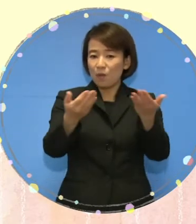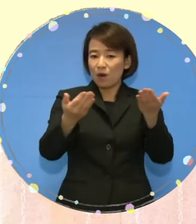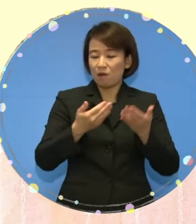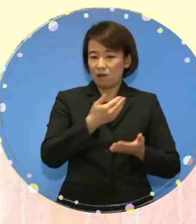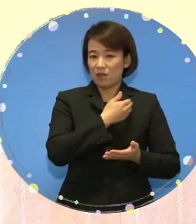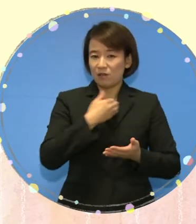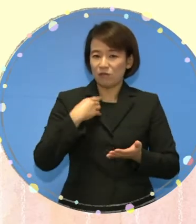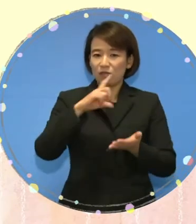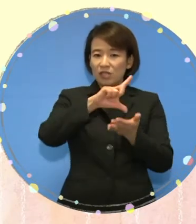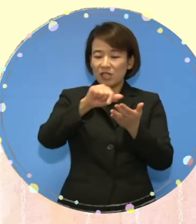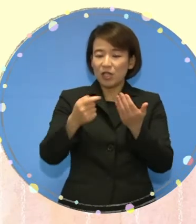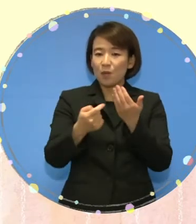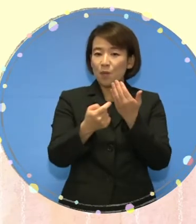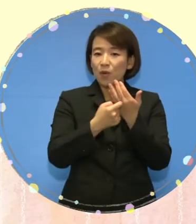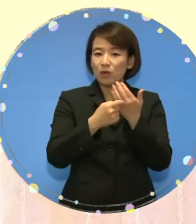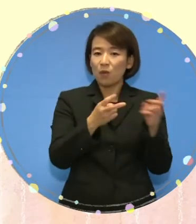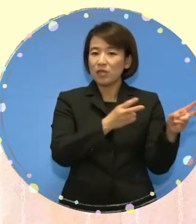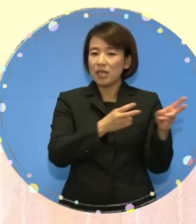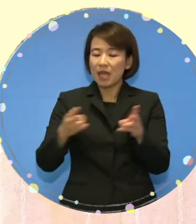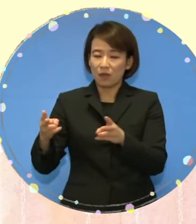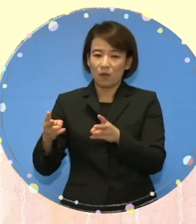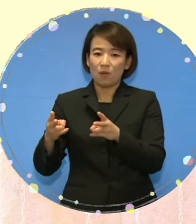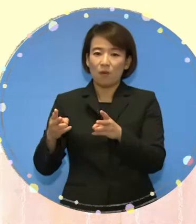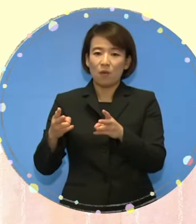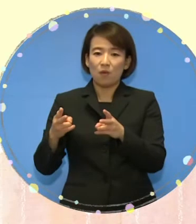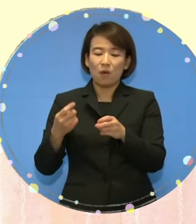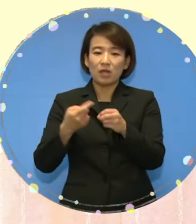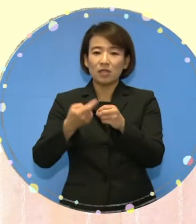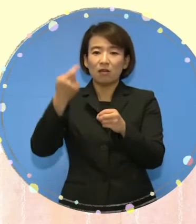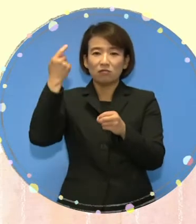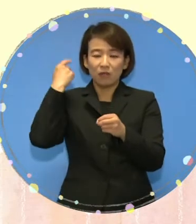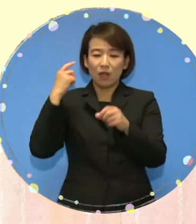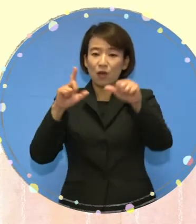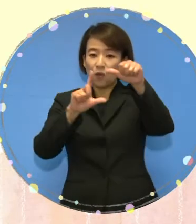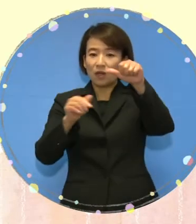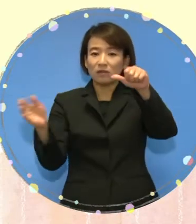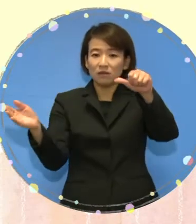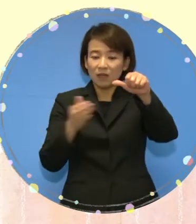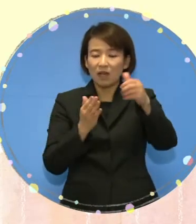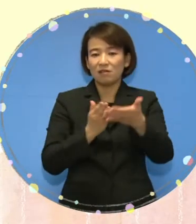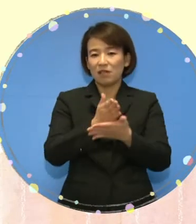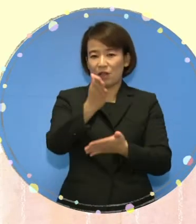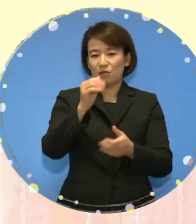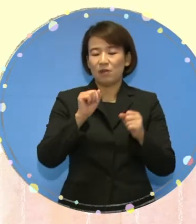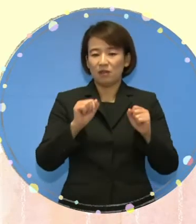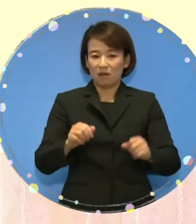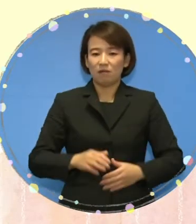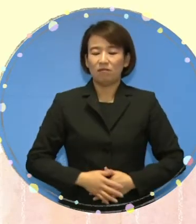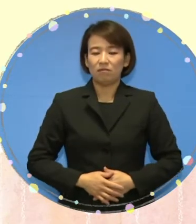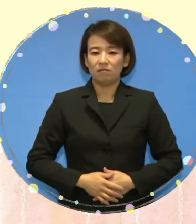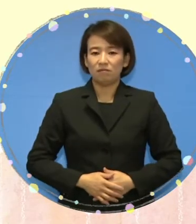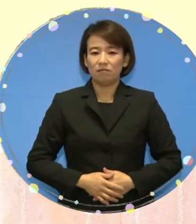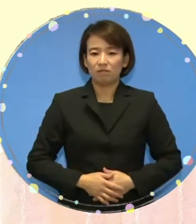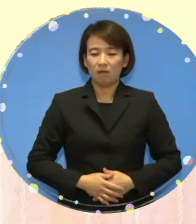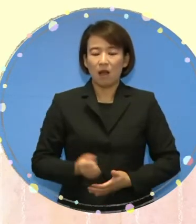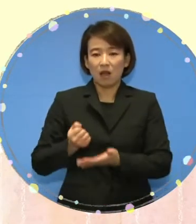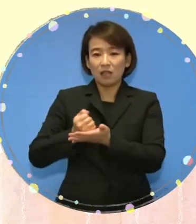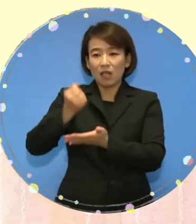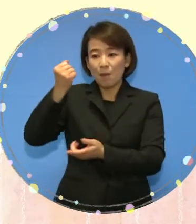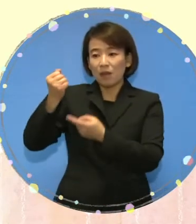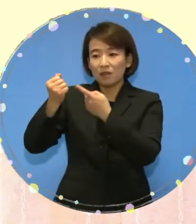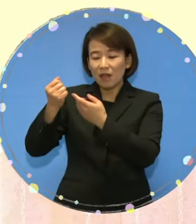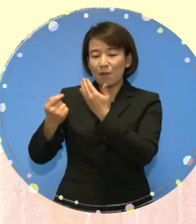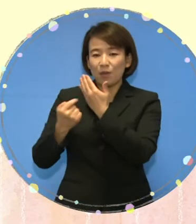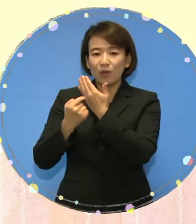地域ポイント制度赤狩りポイント昨年の5月からスタートしています溜まった垢がれ